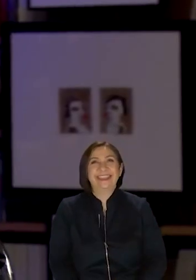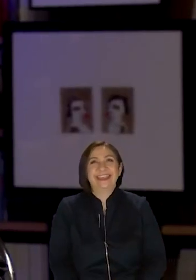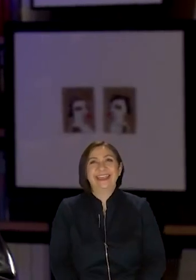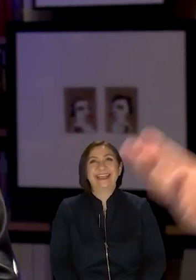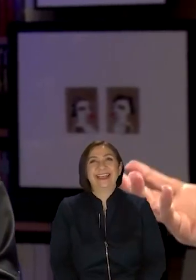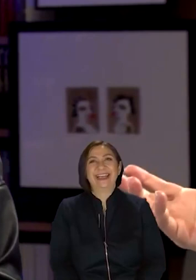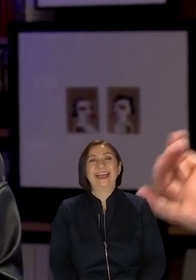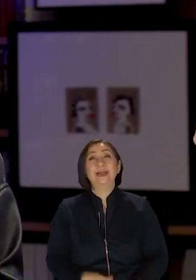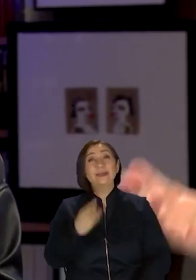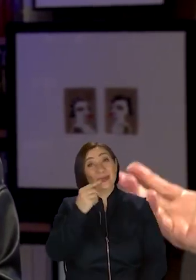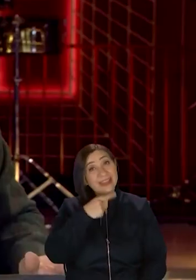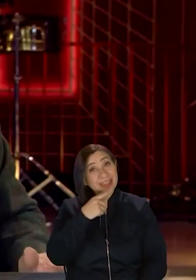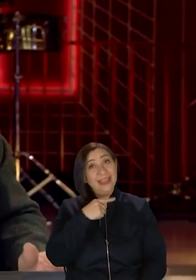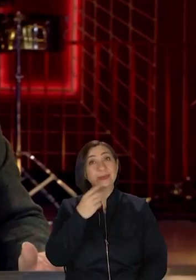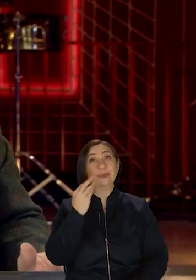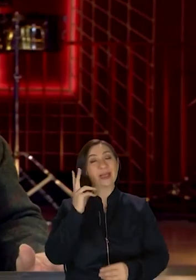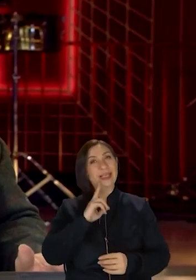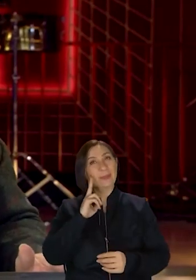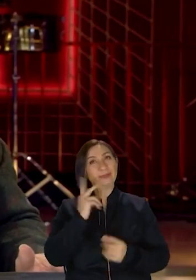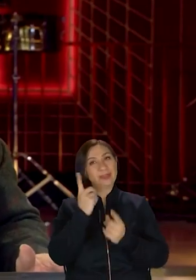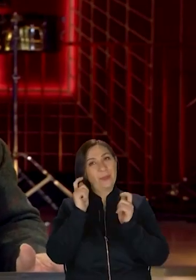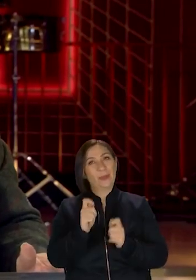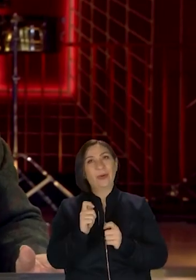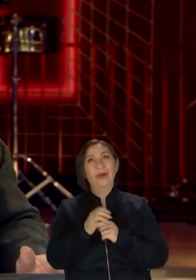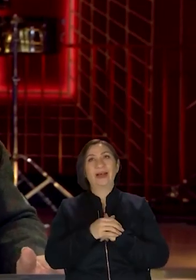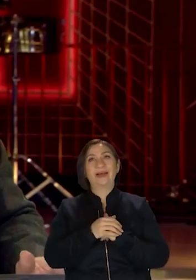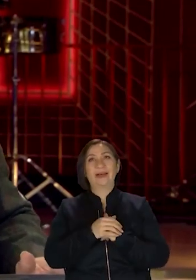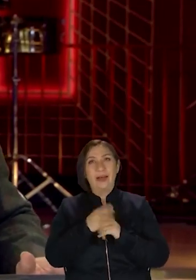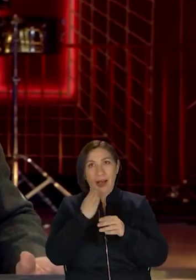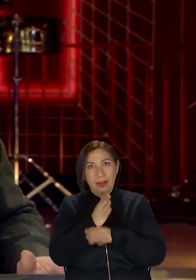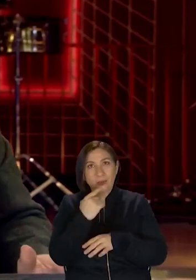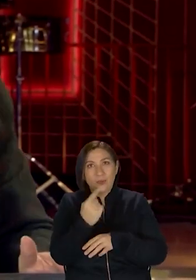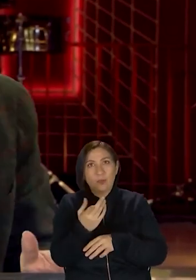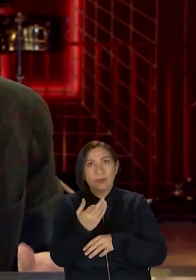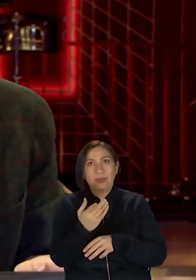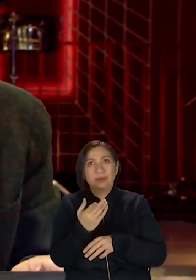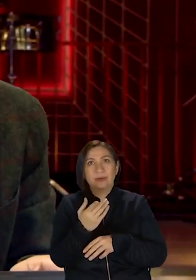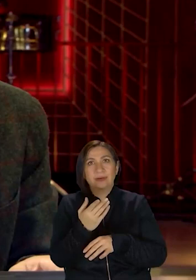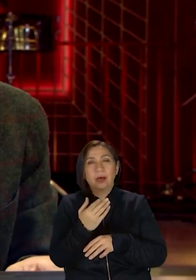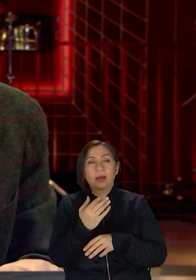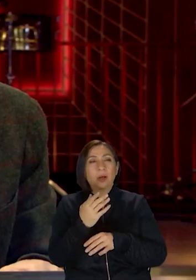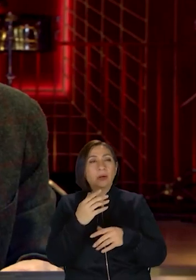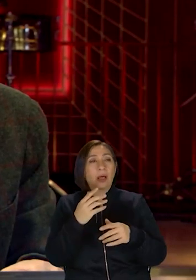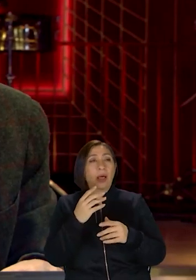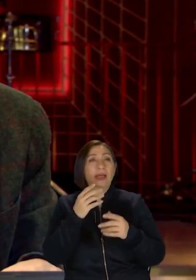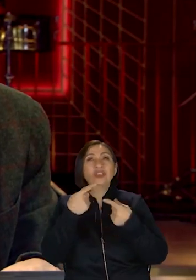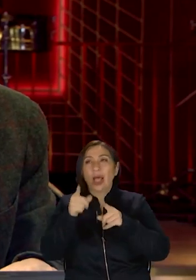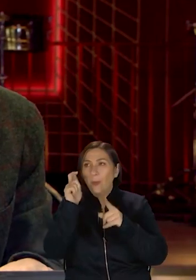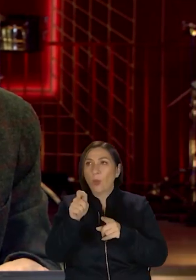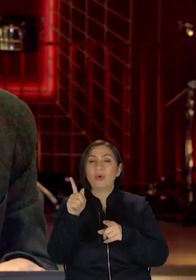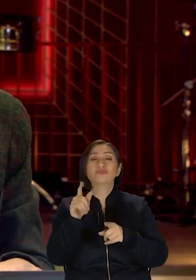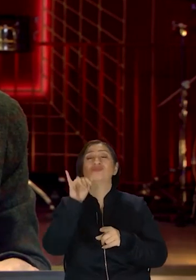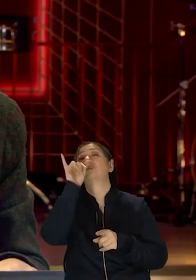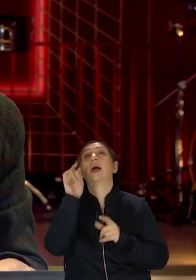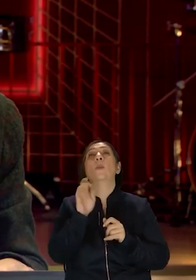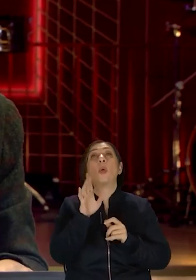Ama çok tatlı, çok çok zarif bir şey yapıyor yani. Hakikaten. Yani şey yapmıyor, alınmıyor şakalardan. Ne ya